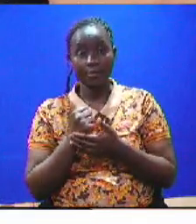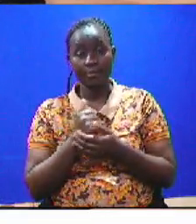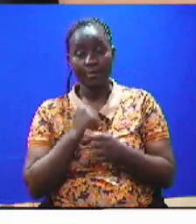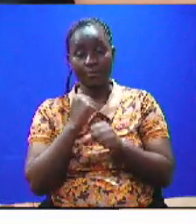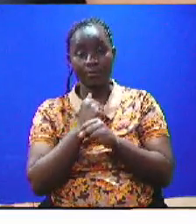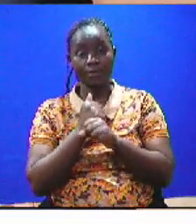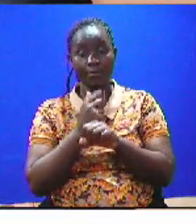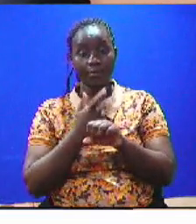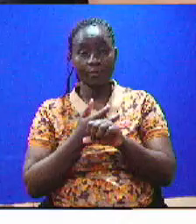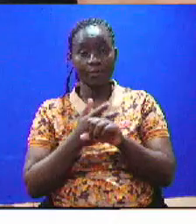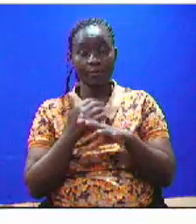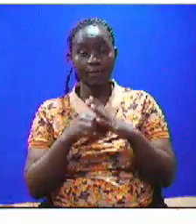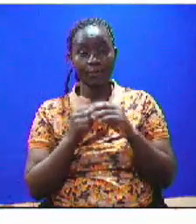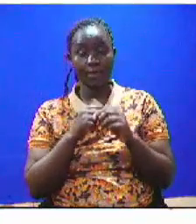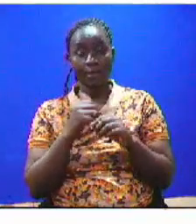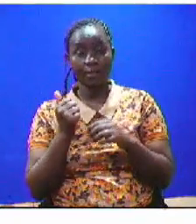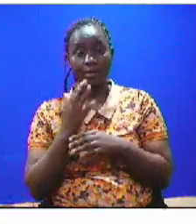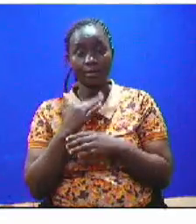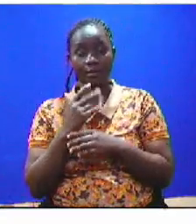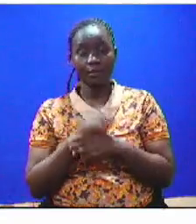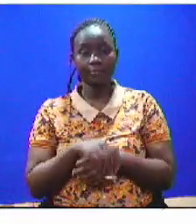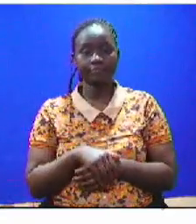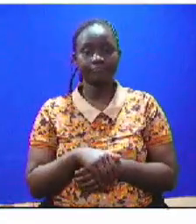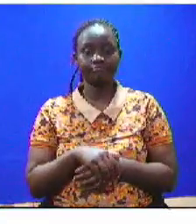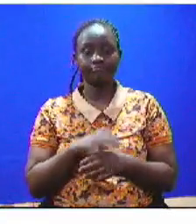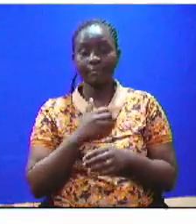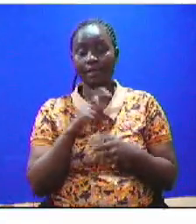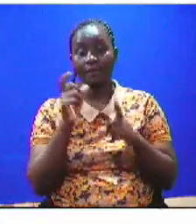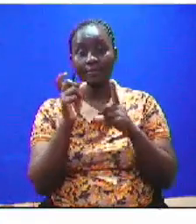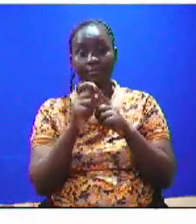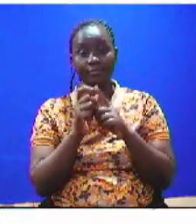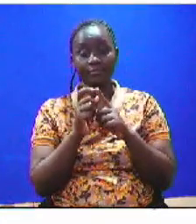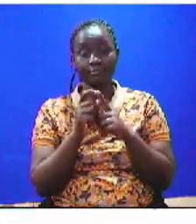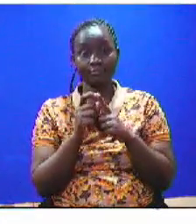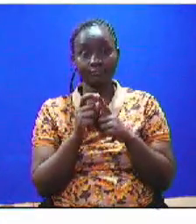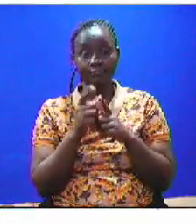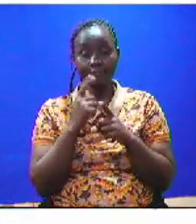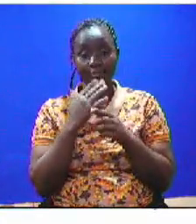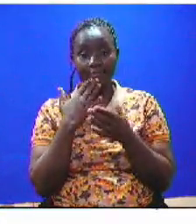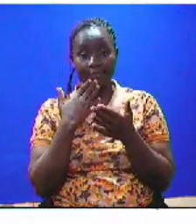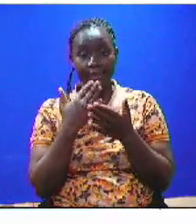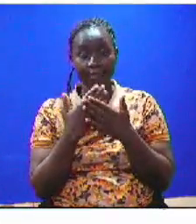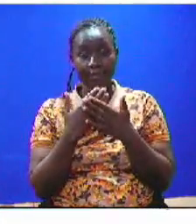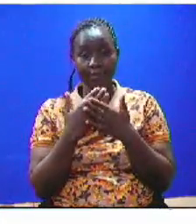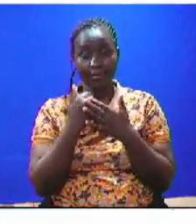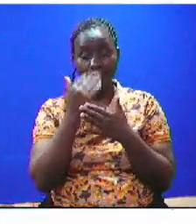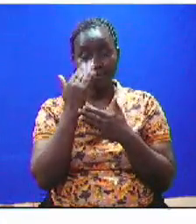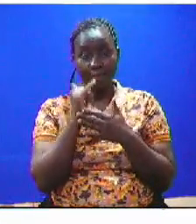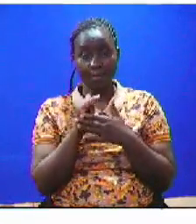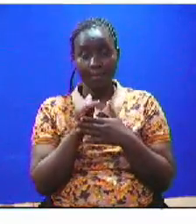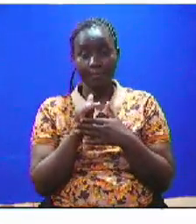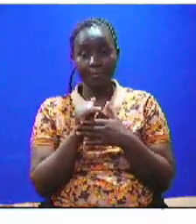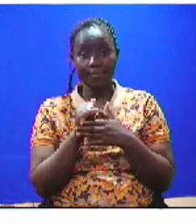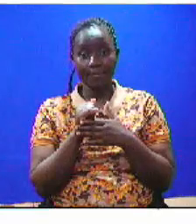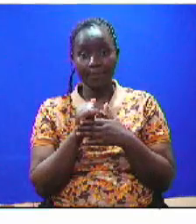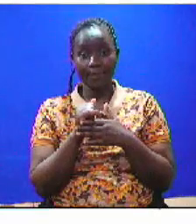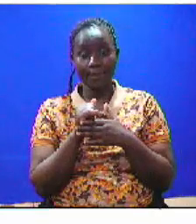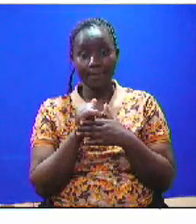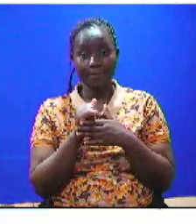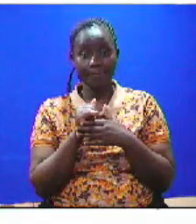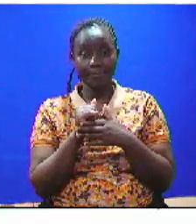bugo chaga kore gento kende ingana linde ntayende ngambia mona asenge nchiyumu gambi